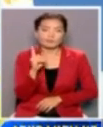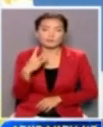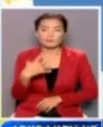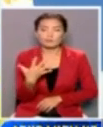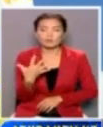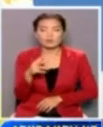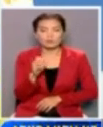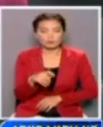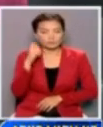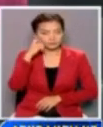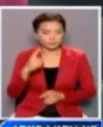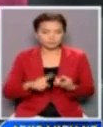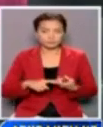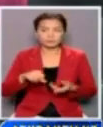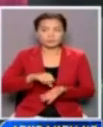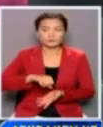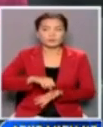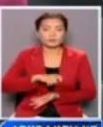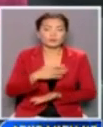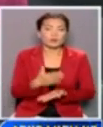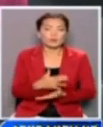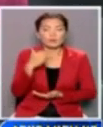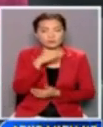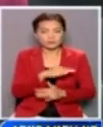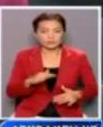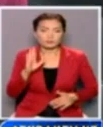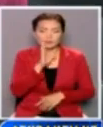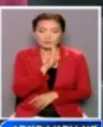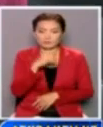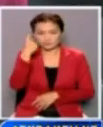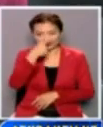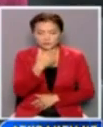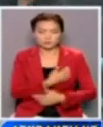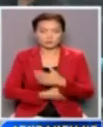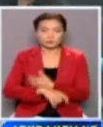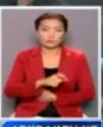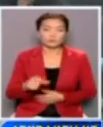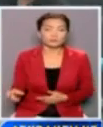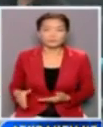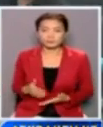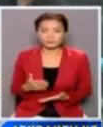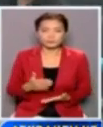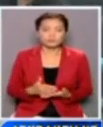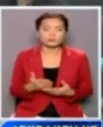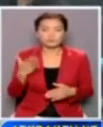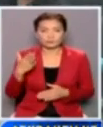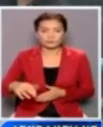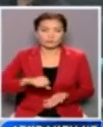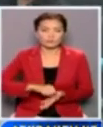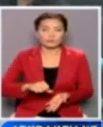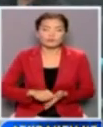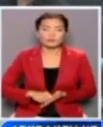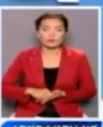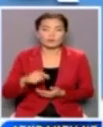до 35 лет. В числе претендентов есть и многодетные матери, лица с ограниченными возможностями. Они будут проходить